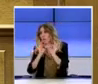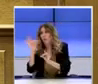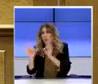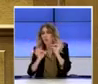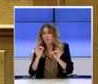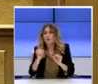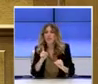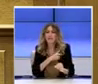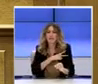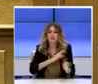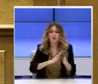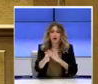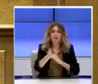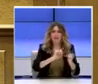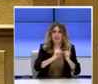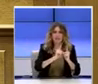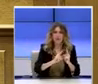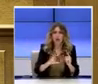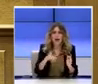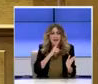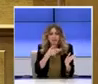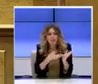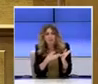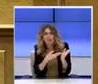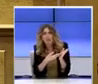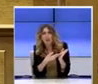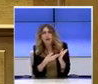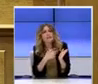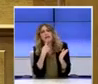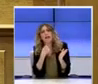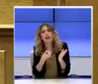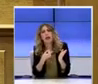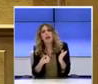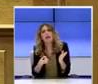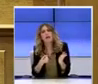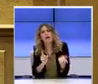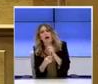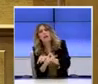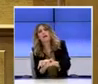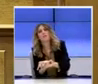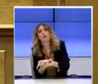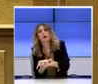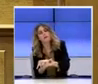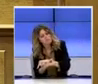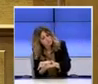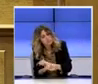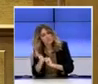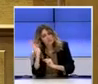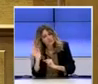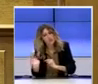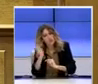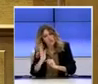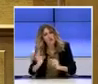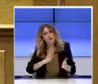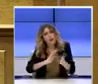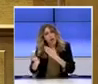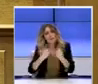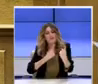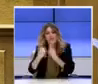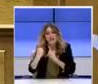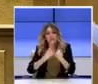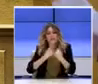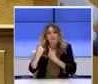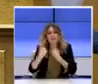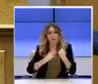είτε μέσω του ενιαίου μηχανισμού στήριξης είτε με απευθείας προμήθεια μετά τη διαδικασία απευθείας διαπραγμάτευσης